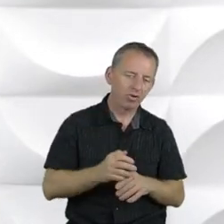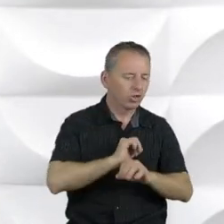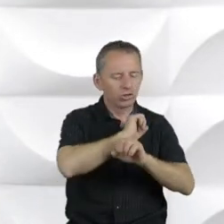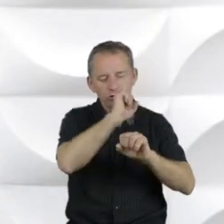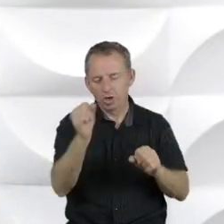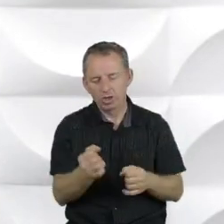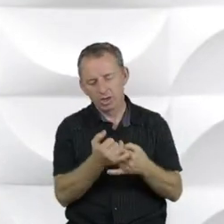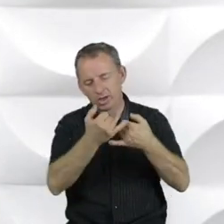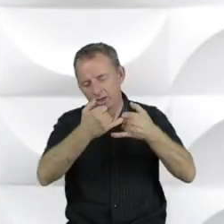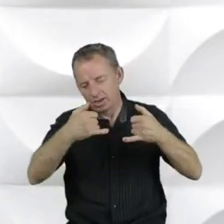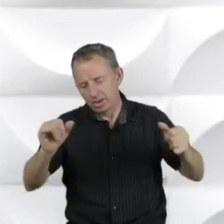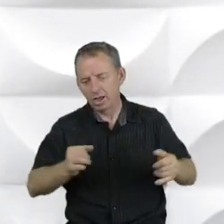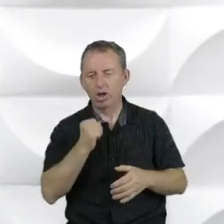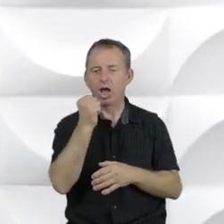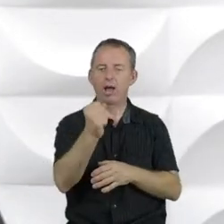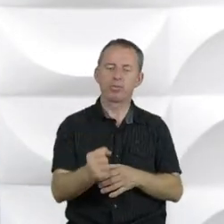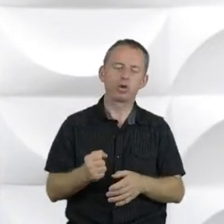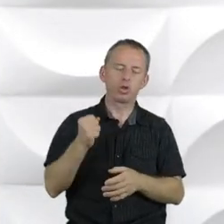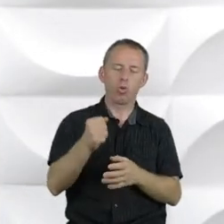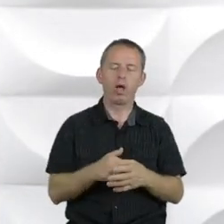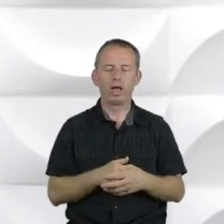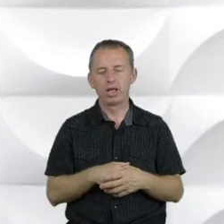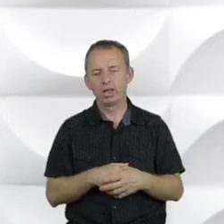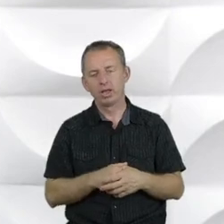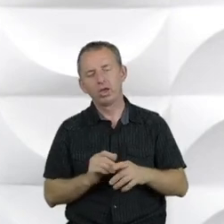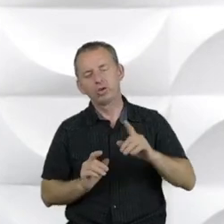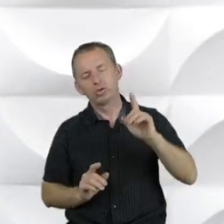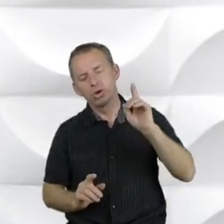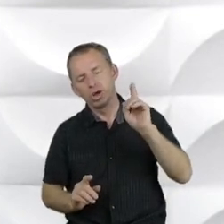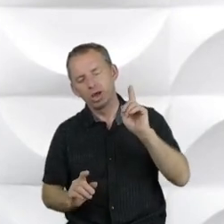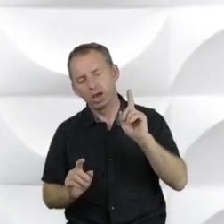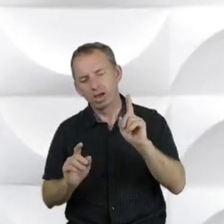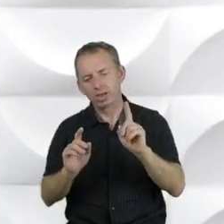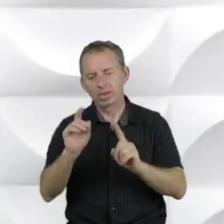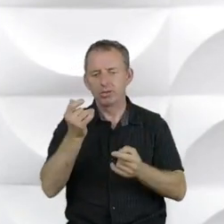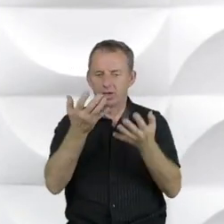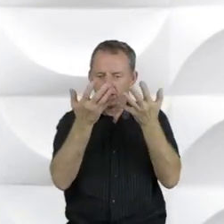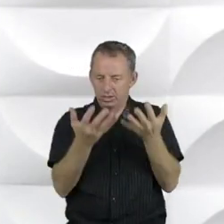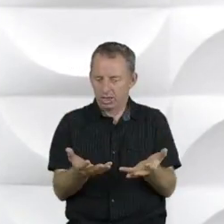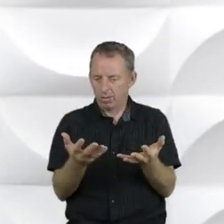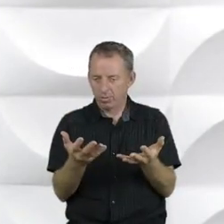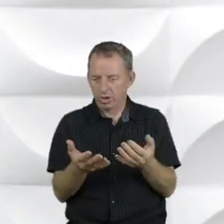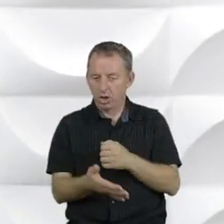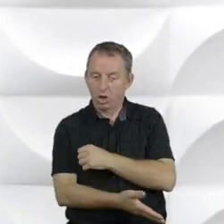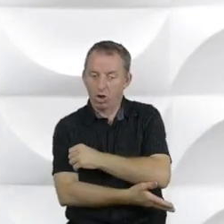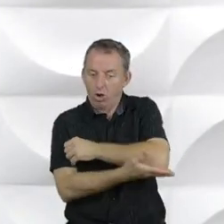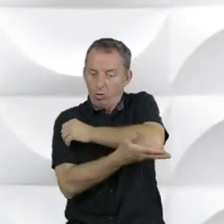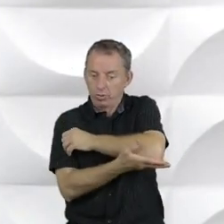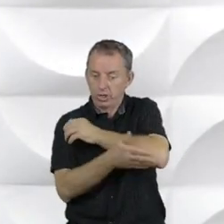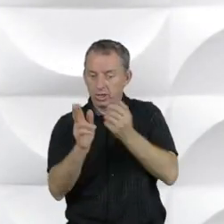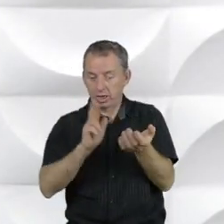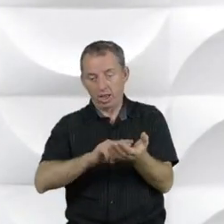żadnego apostoła. Czasem chcemy je oprzeć na Piśmie Świętym, ale to